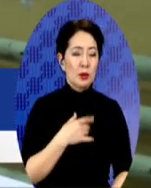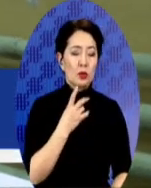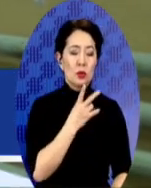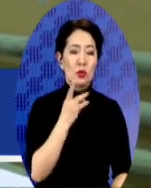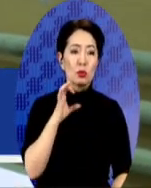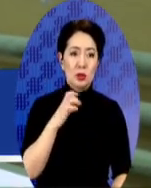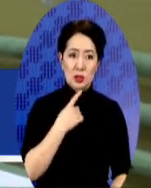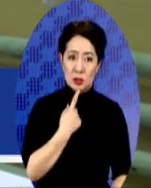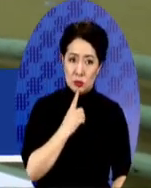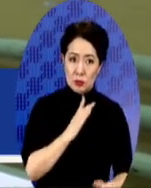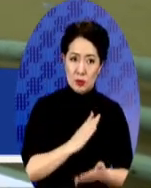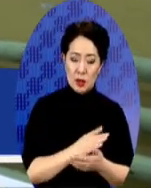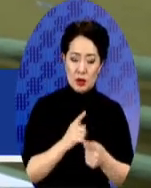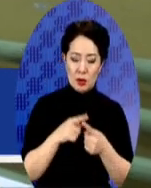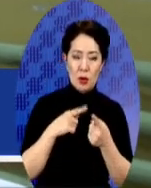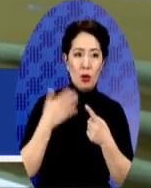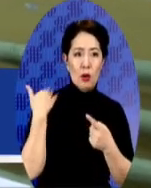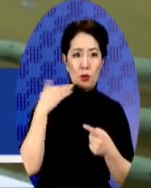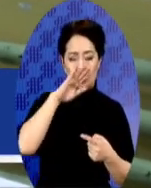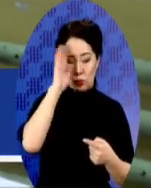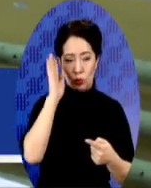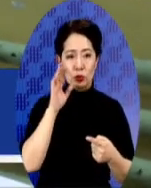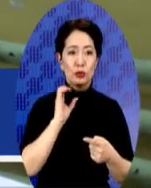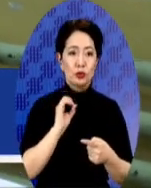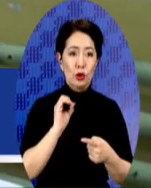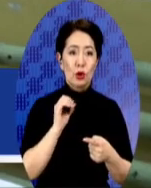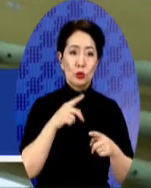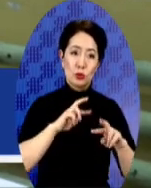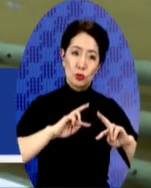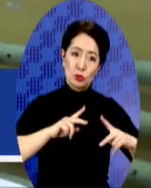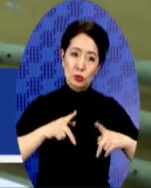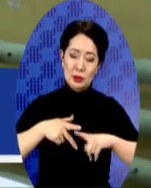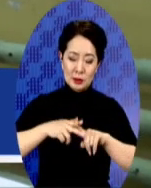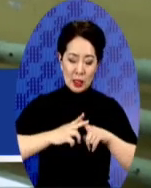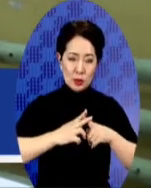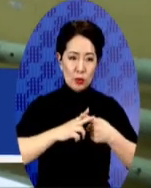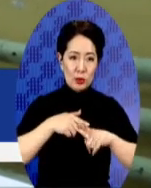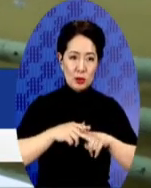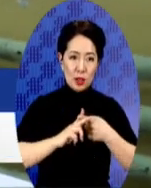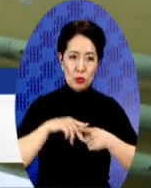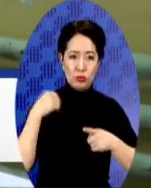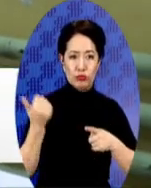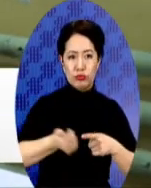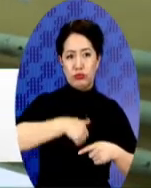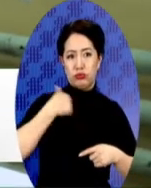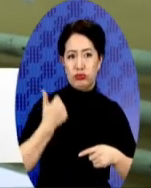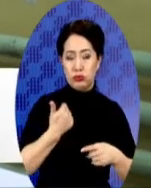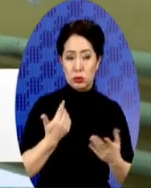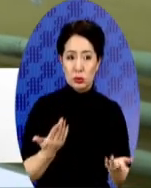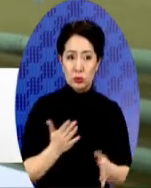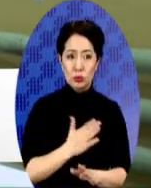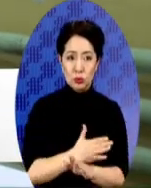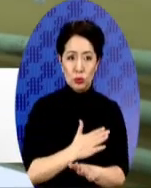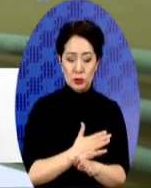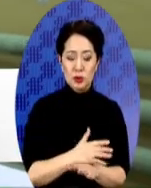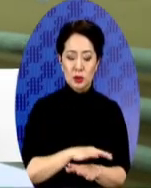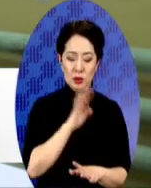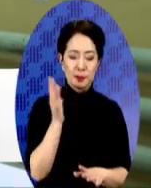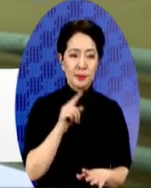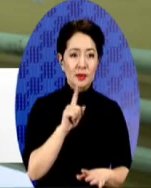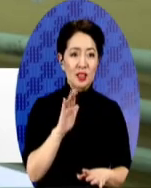А тэгснээс бол бид нар 100-0 зогсолт, 100-ийн урсгал засвар, их засвар бүх тоноглуудаа засварт оруулад тэгээ бүх юм